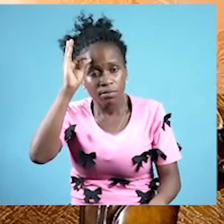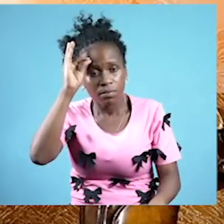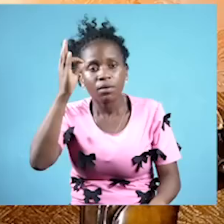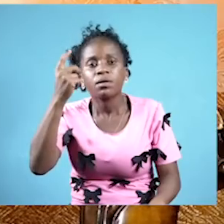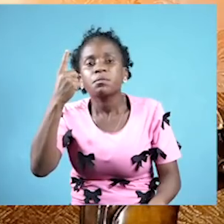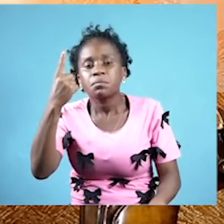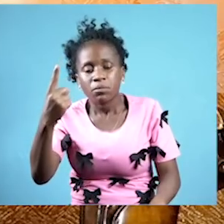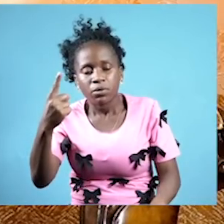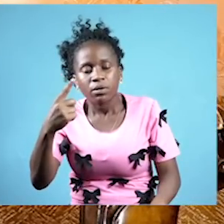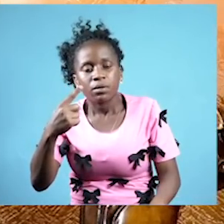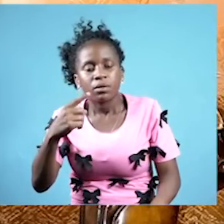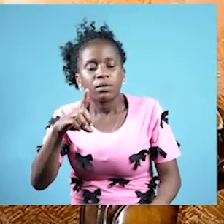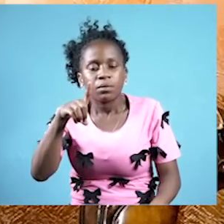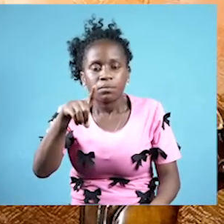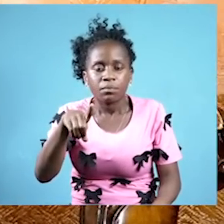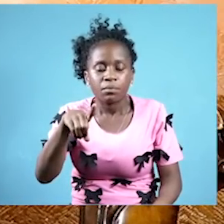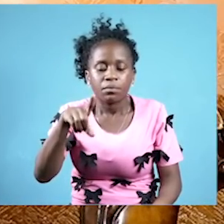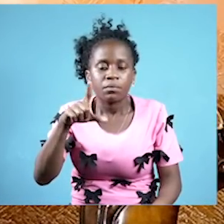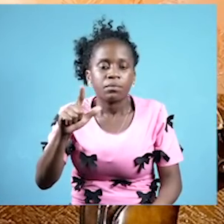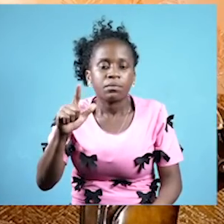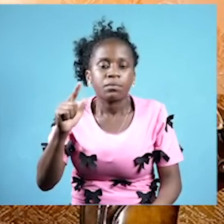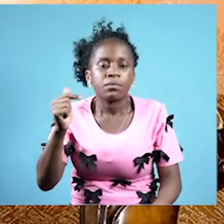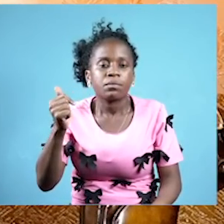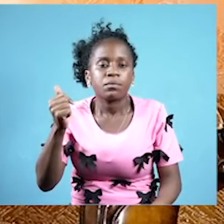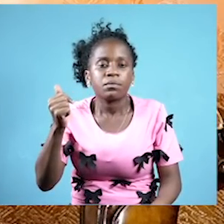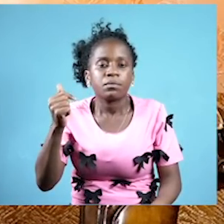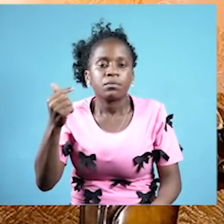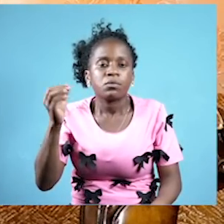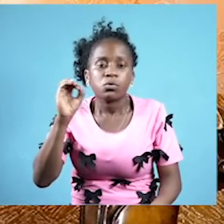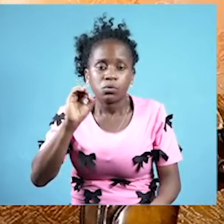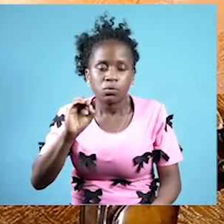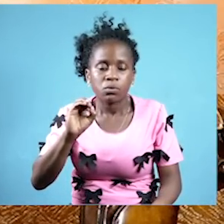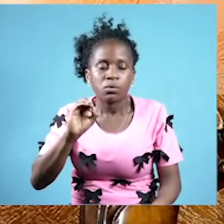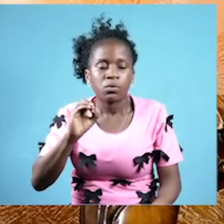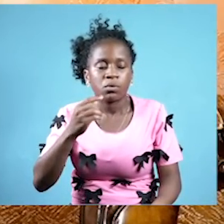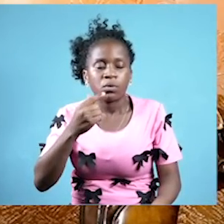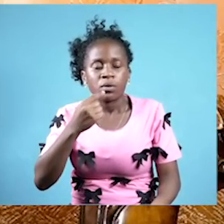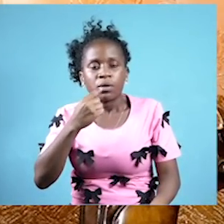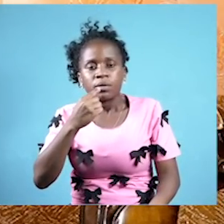kuna mwanafalsafa mmoja anaitwa Plato.